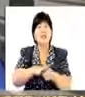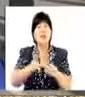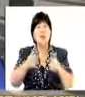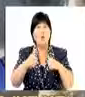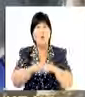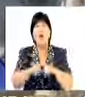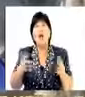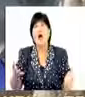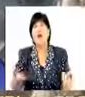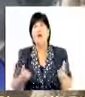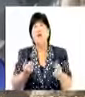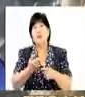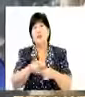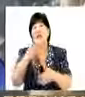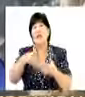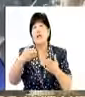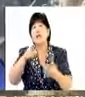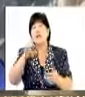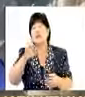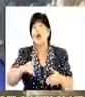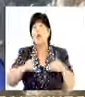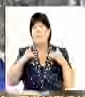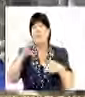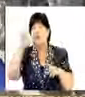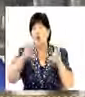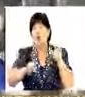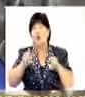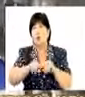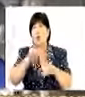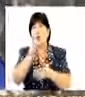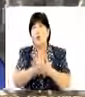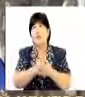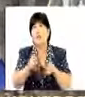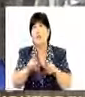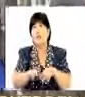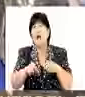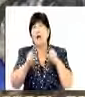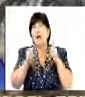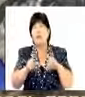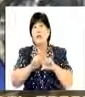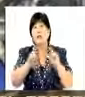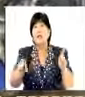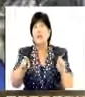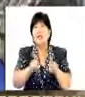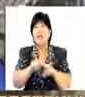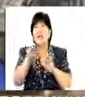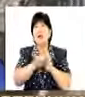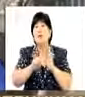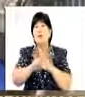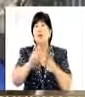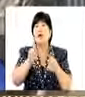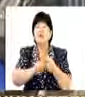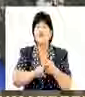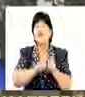органов аварийно-спасательных служб по ликвидации ЧС, повышение надежности и устойчивости потенциально опасных объектов, а также проверка связи и